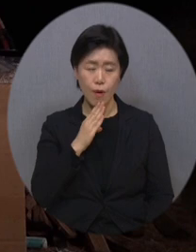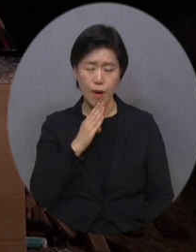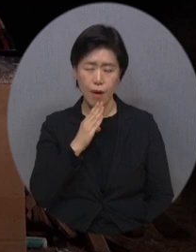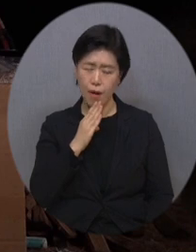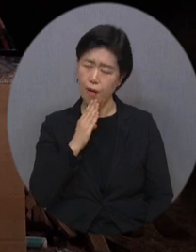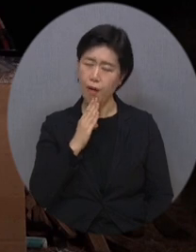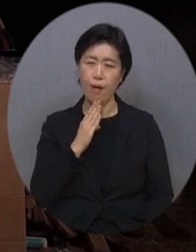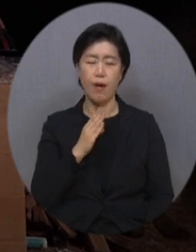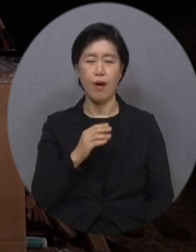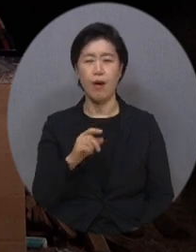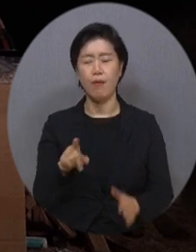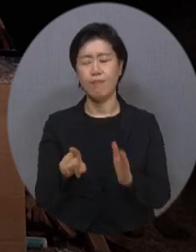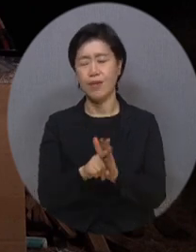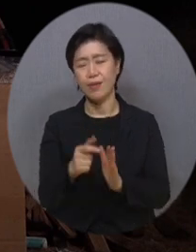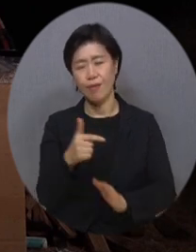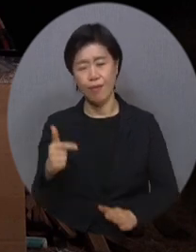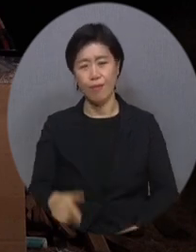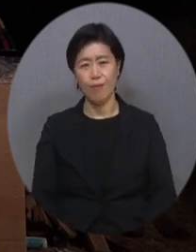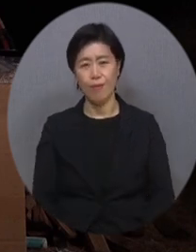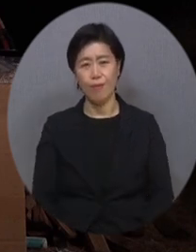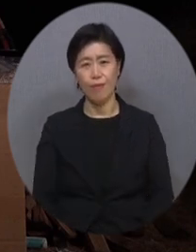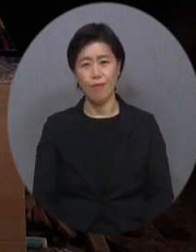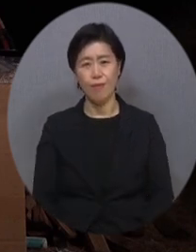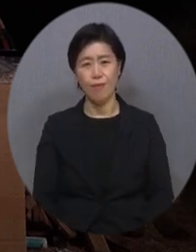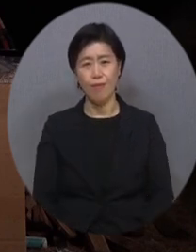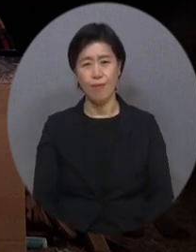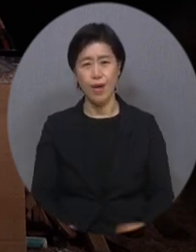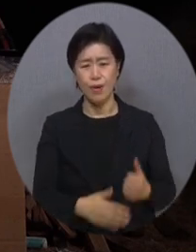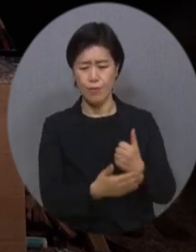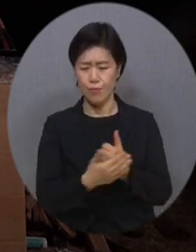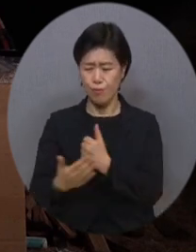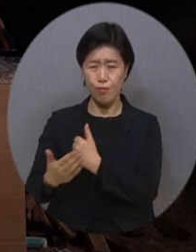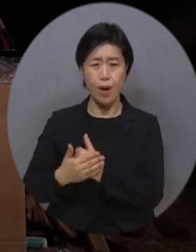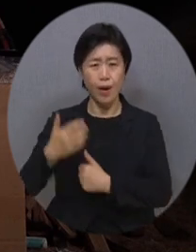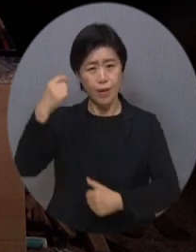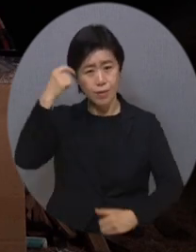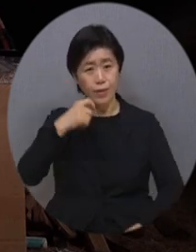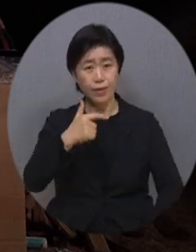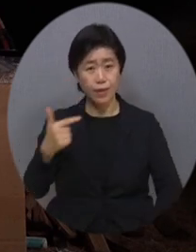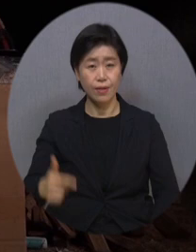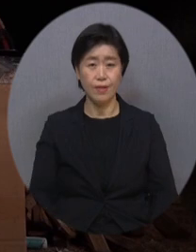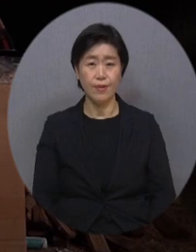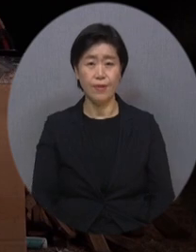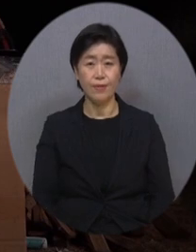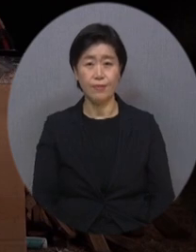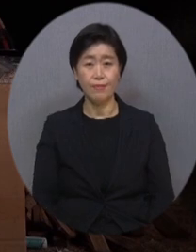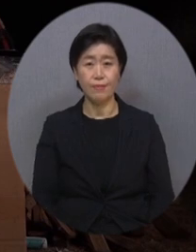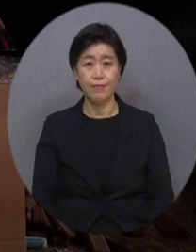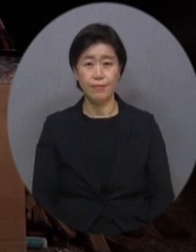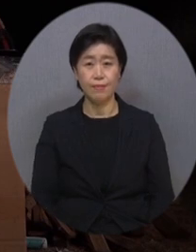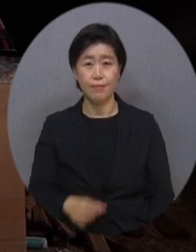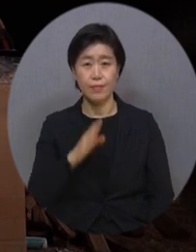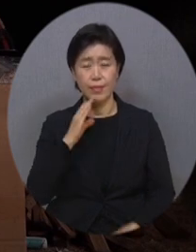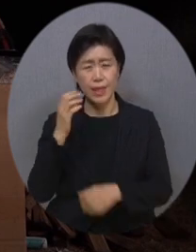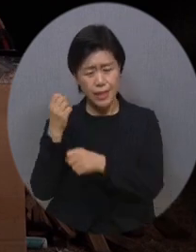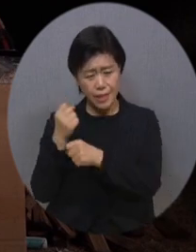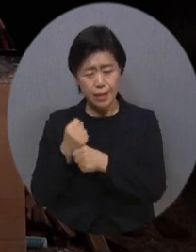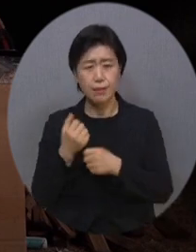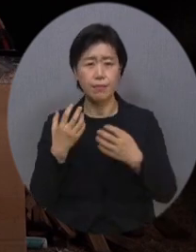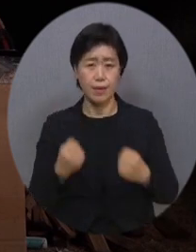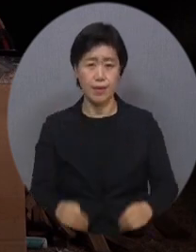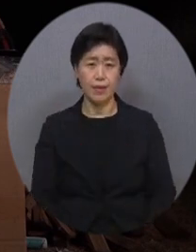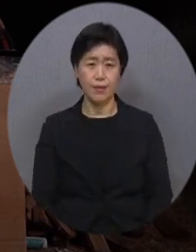사상 든든해. 힘이 되고, 또, 사실상 의지할 때도 많고,